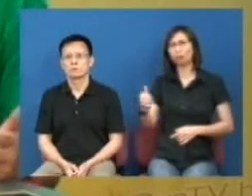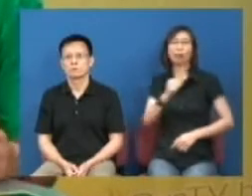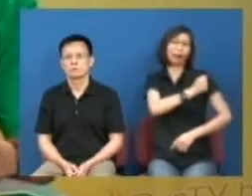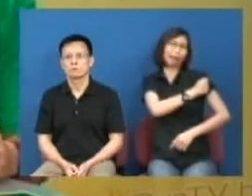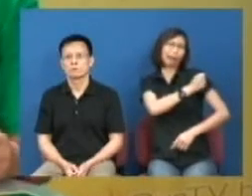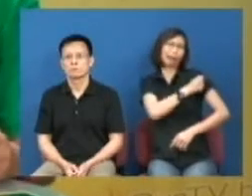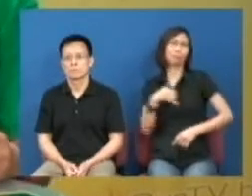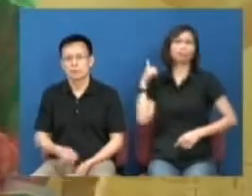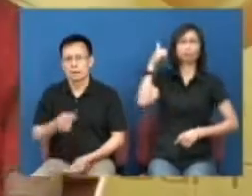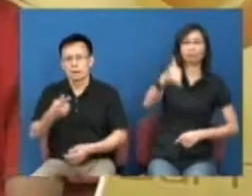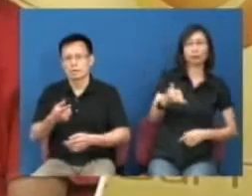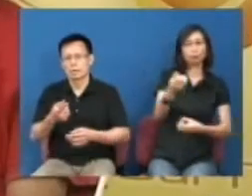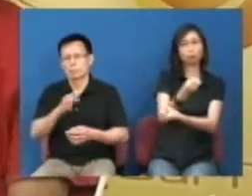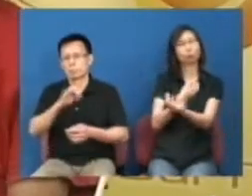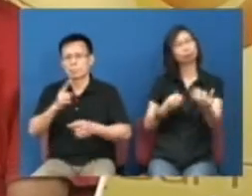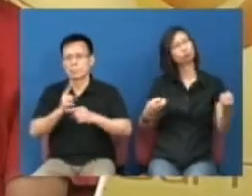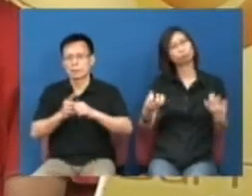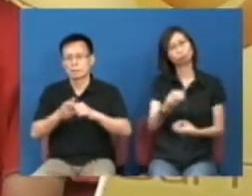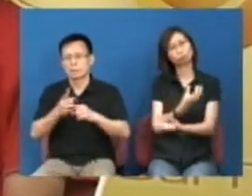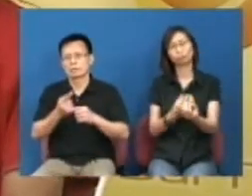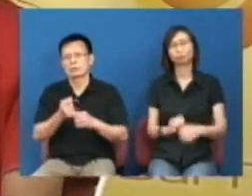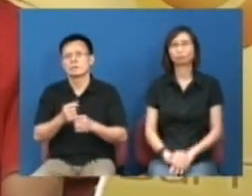到圍院。 哦，這個就唔係淨係